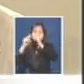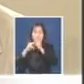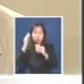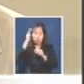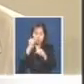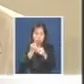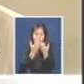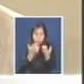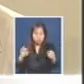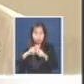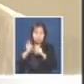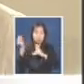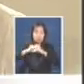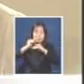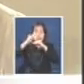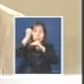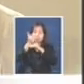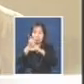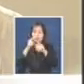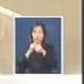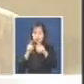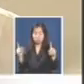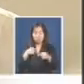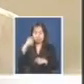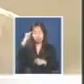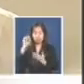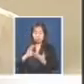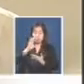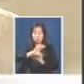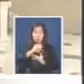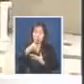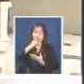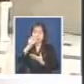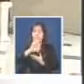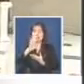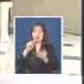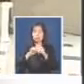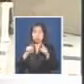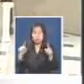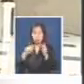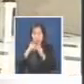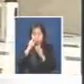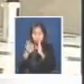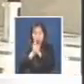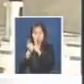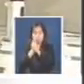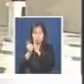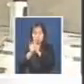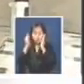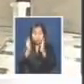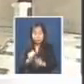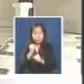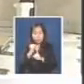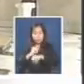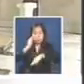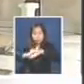ลับเข้ามาเหมือนเดิมเราคงไม่ได้มองว่าต้นทุนจะเพิ่มขึ้นทางตรงแต่ต้องมีคุณภาพด้วยมีประสิทธิภาพสร้าง